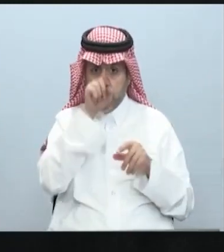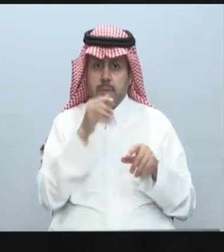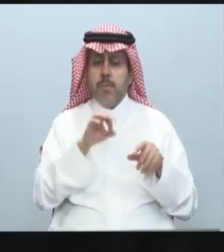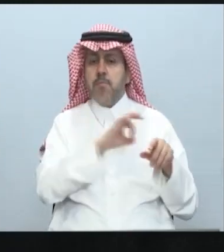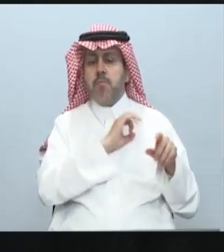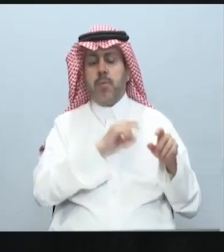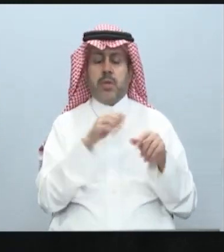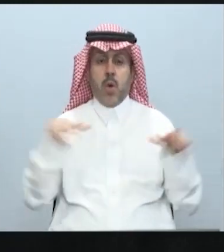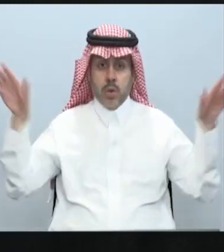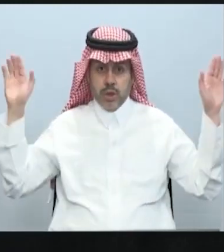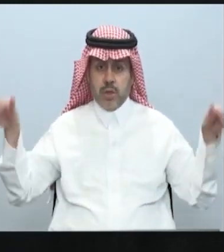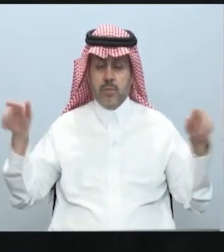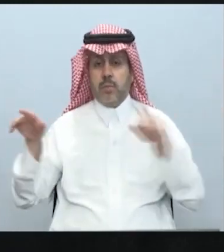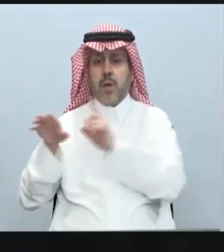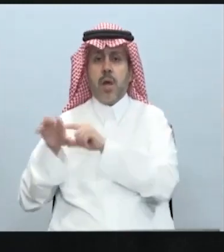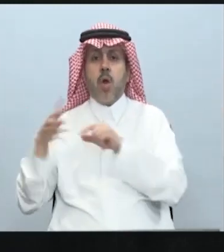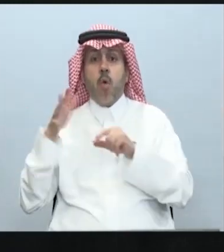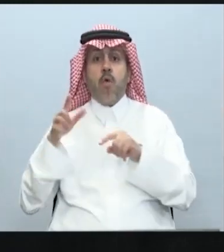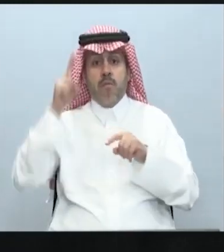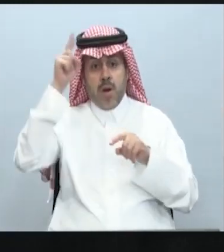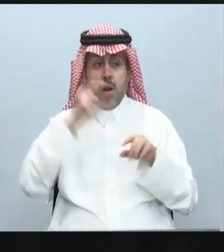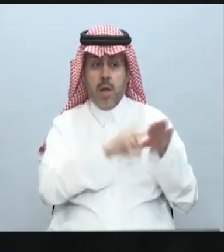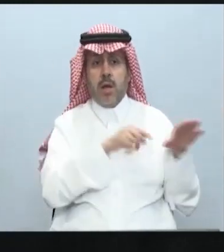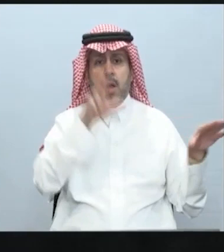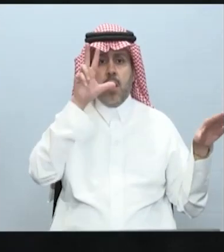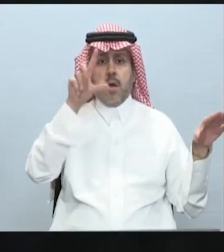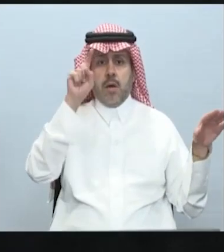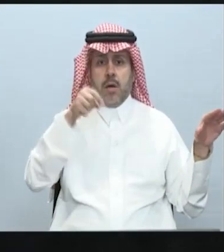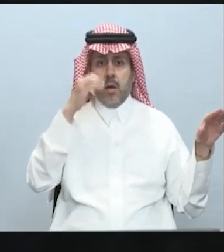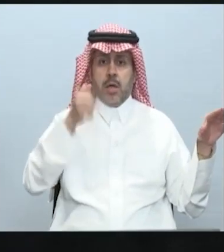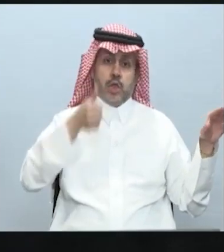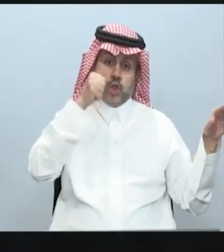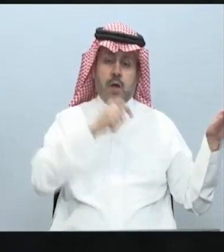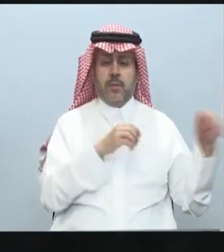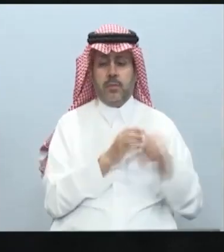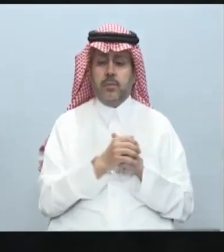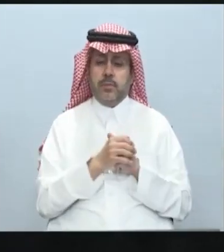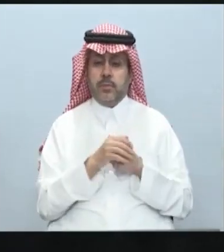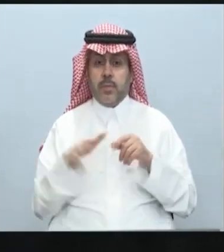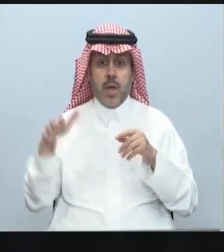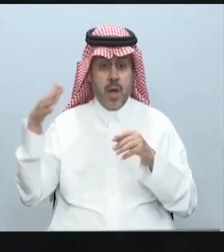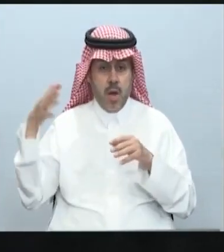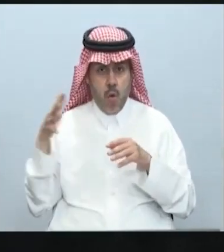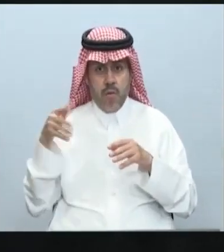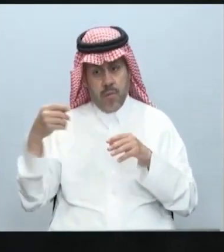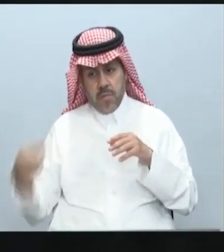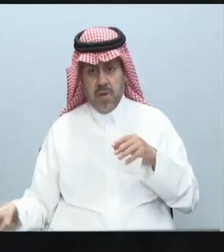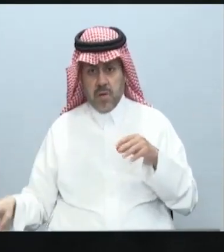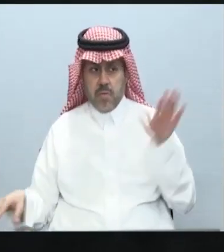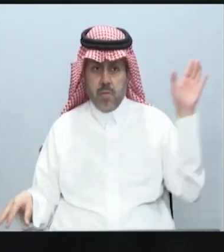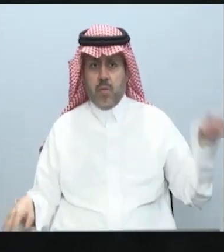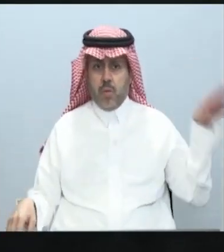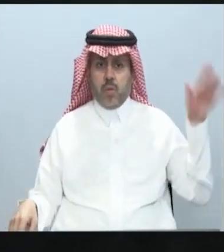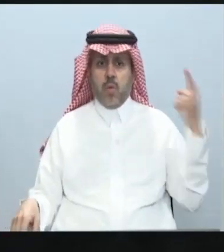وله جناحان الخوف والرجاء فاذا انقطع جناح الخوف صار